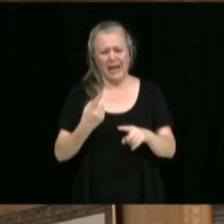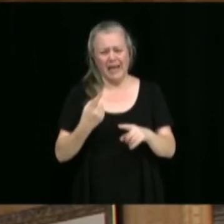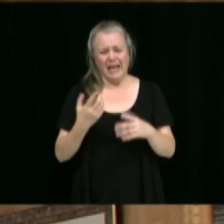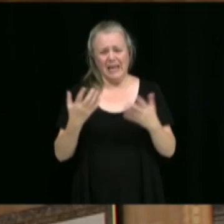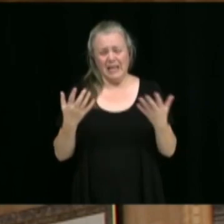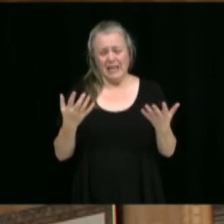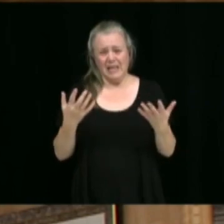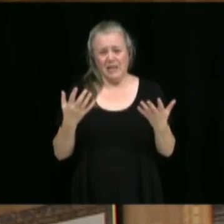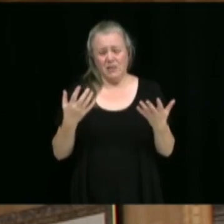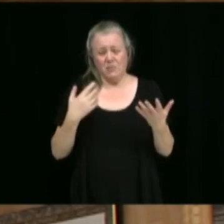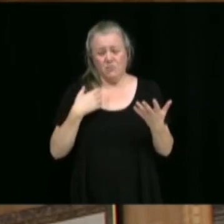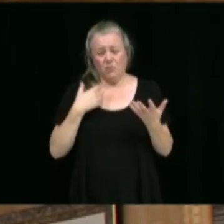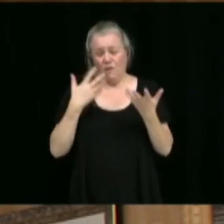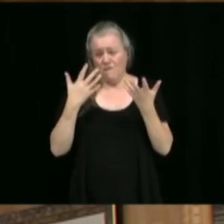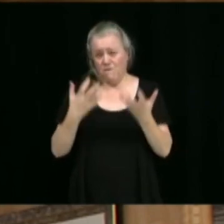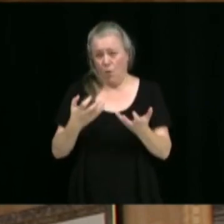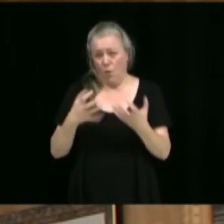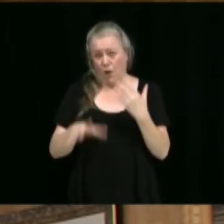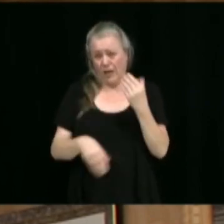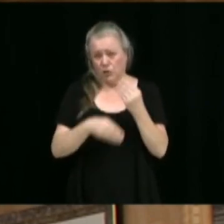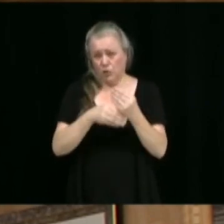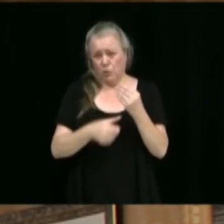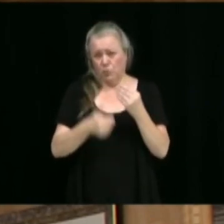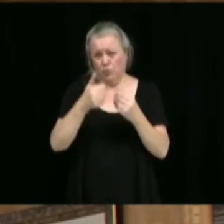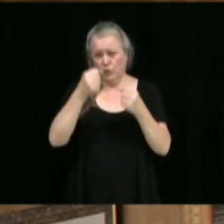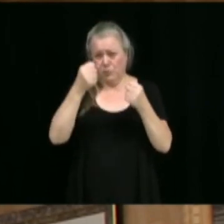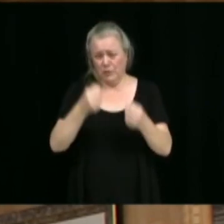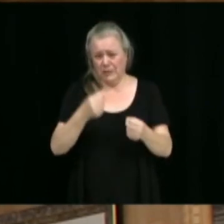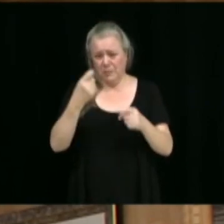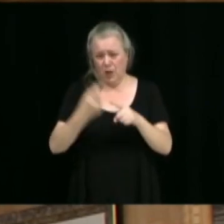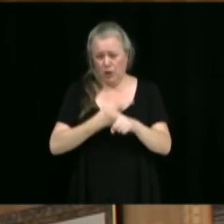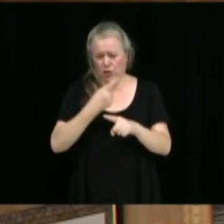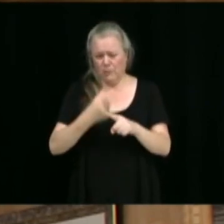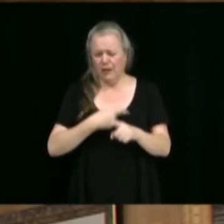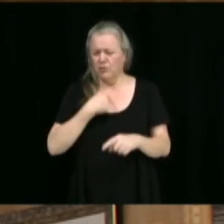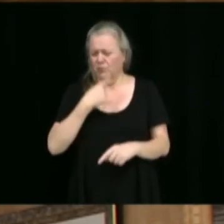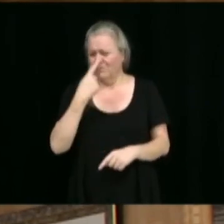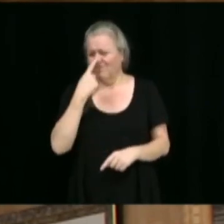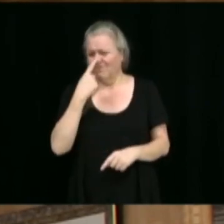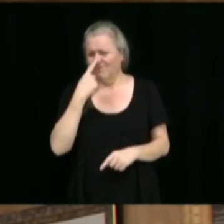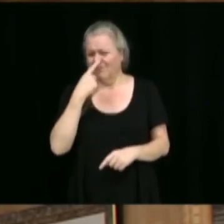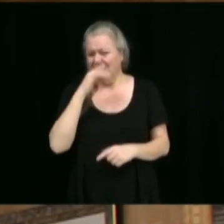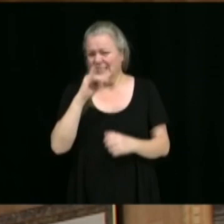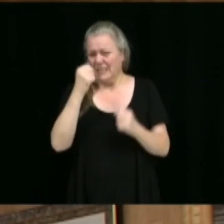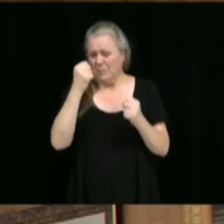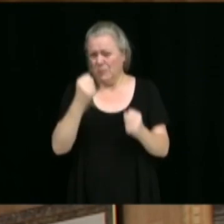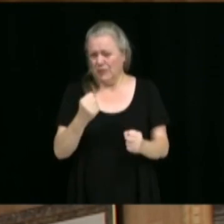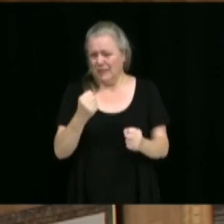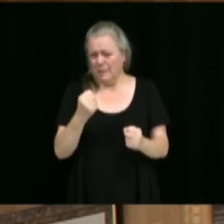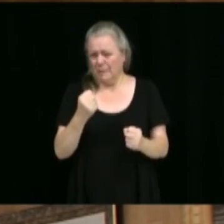dans le but d'ajouter le plus possible de logements, je me demandais si c'était pas possible...